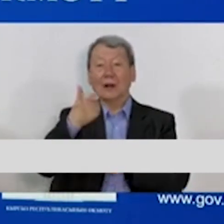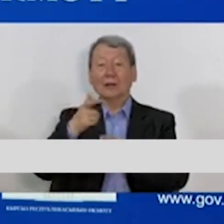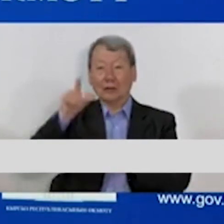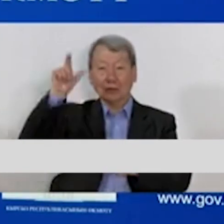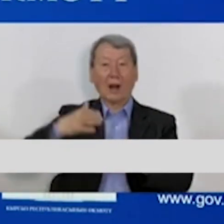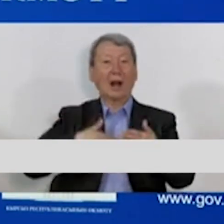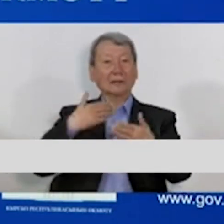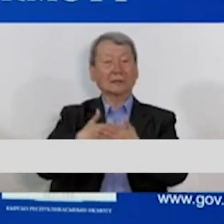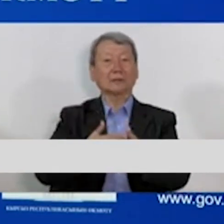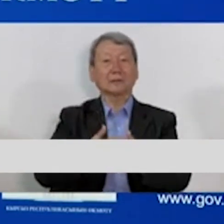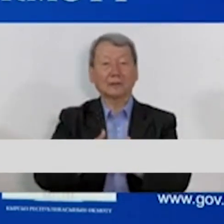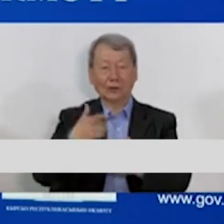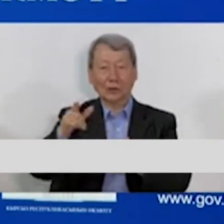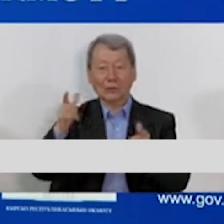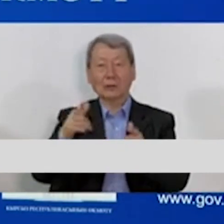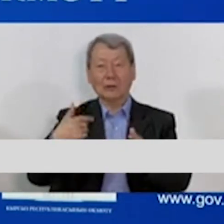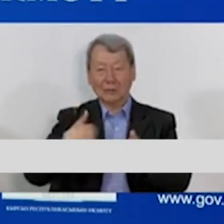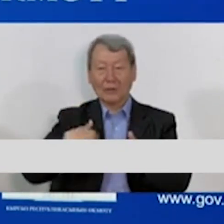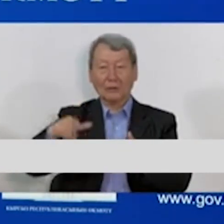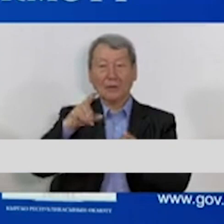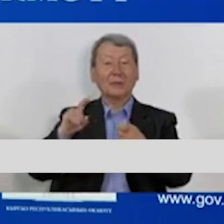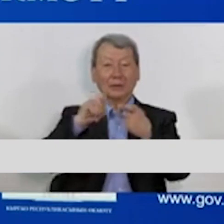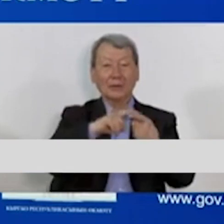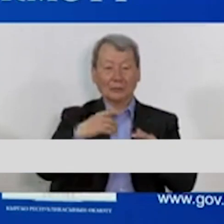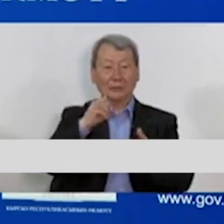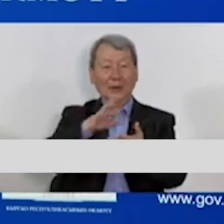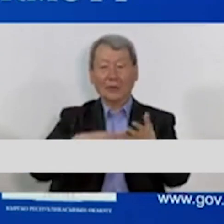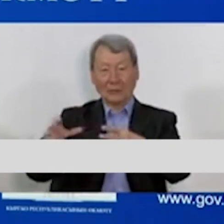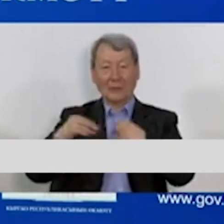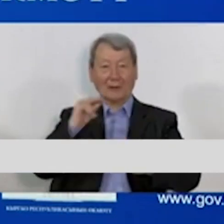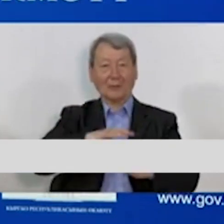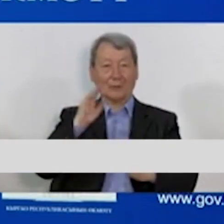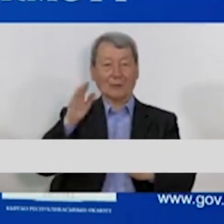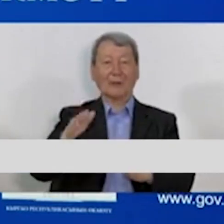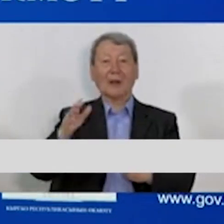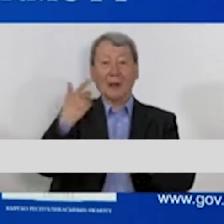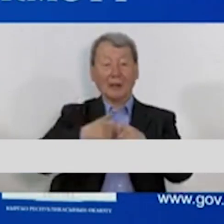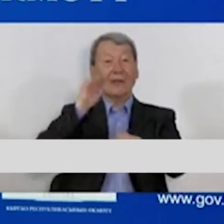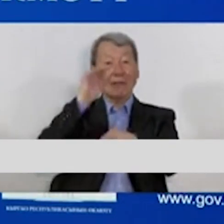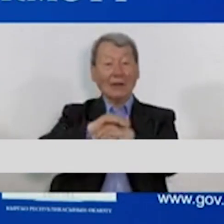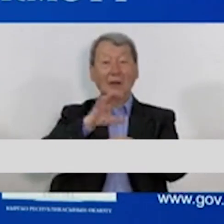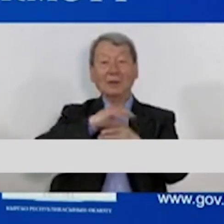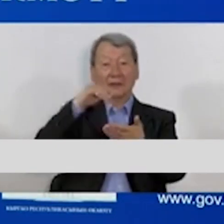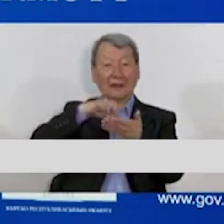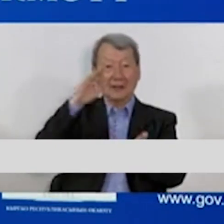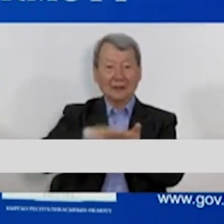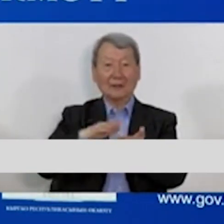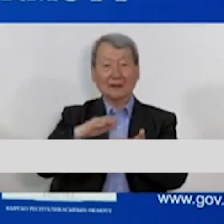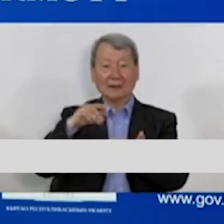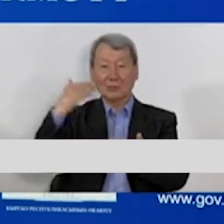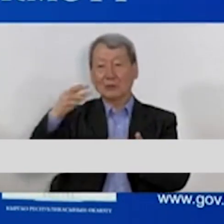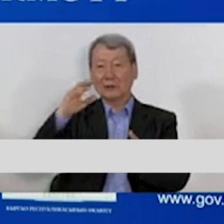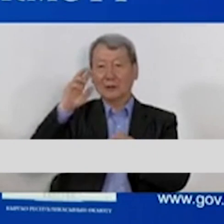хорошая гражданская позиция, которая, я думаю, что приведет к нашему дальнейшему сотрудничеству. Данный факт был зарегистрирован в